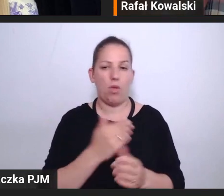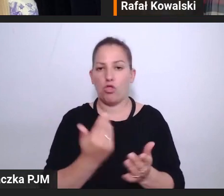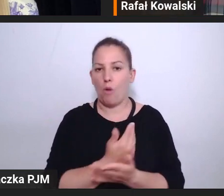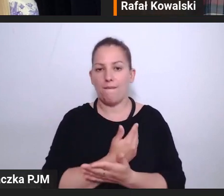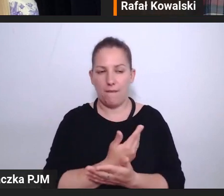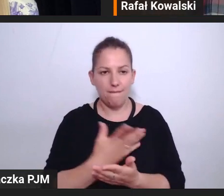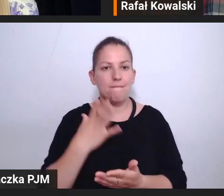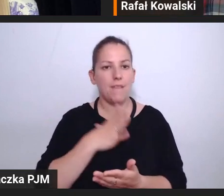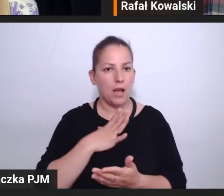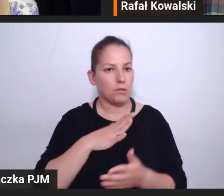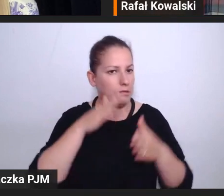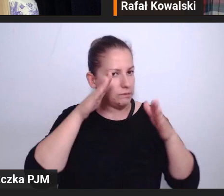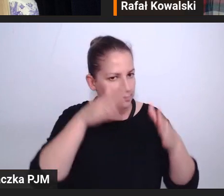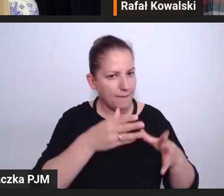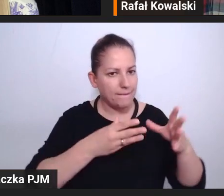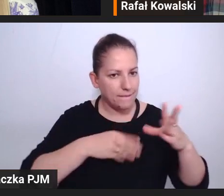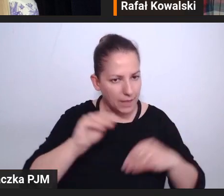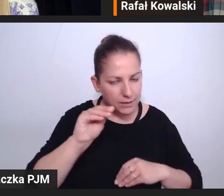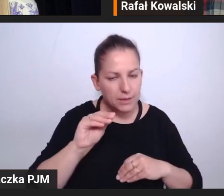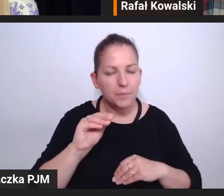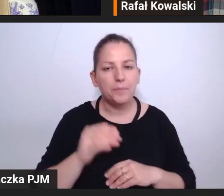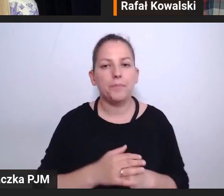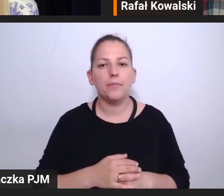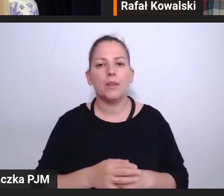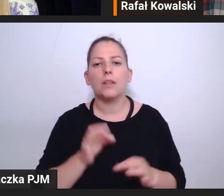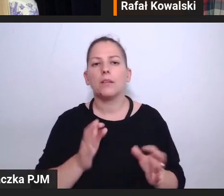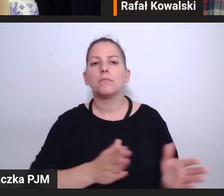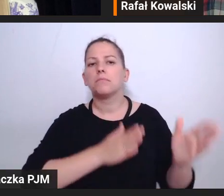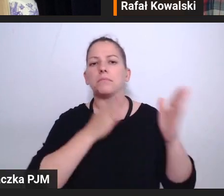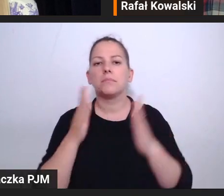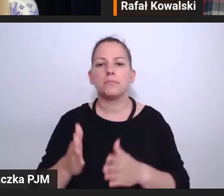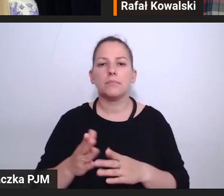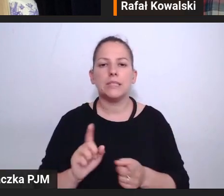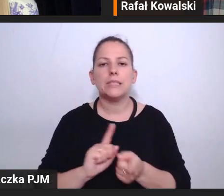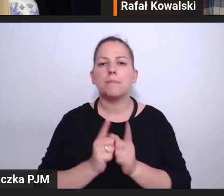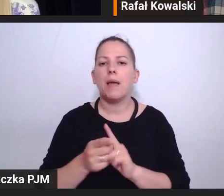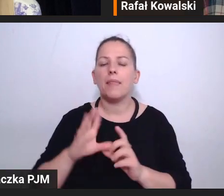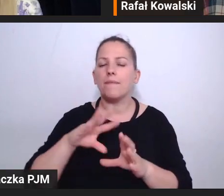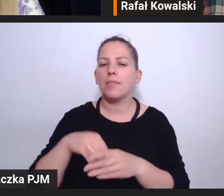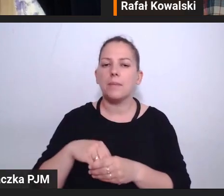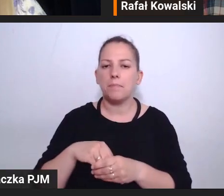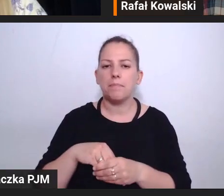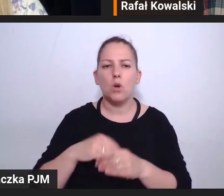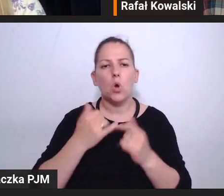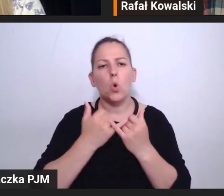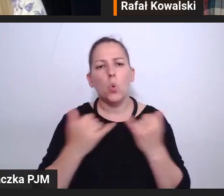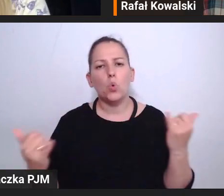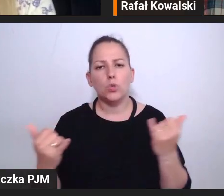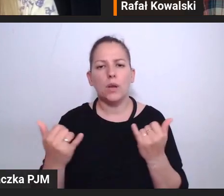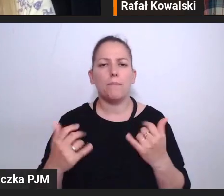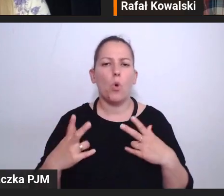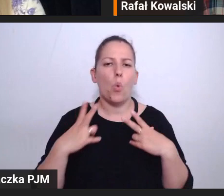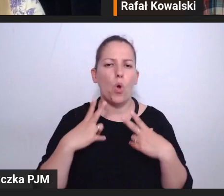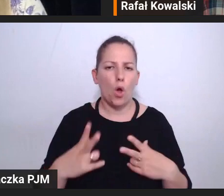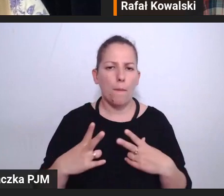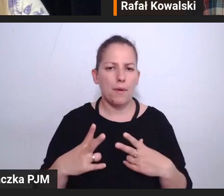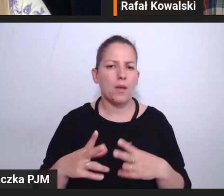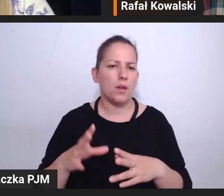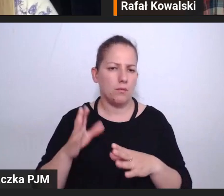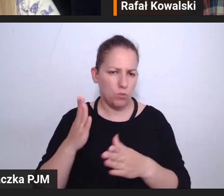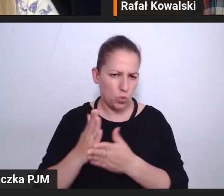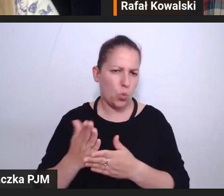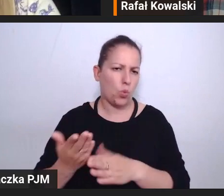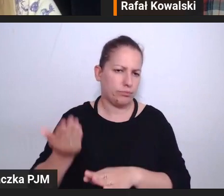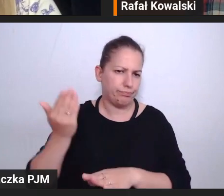warto było się na tym troszkę bardziej skupić. A teraz przejdźmy do zmian w różnych rodzajach urlopów, które już